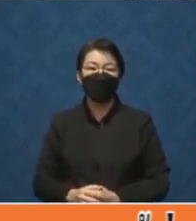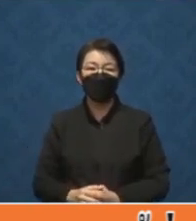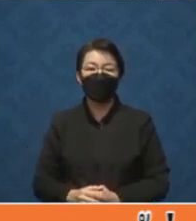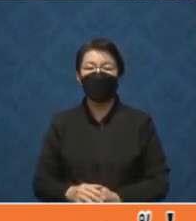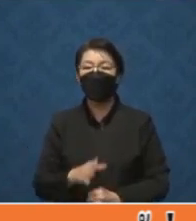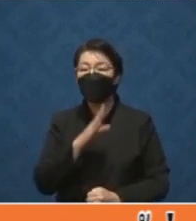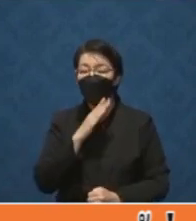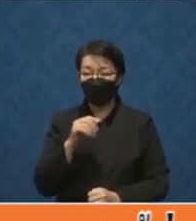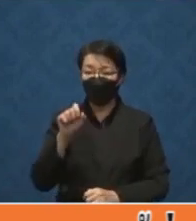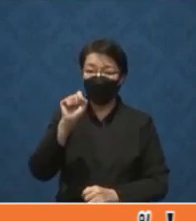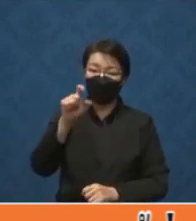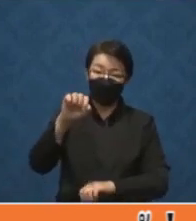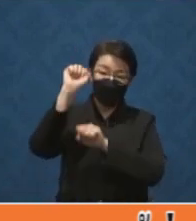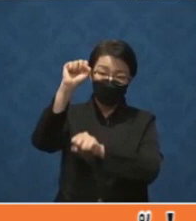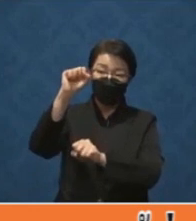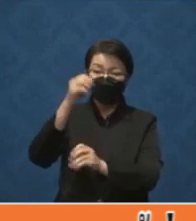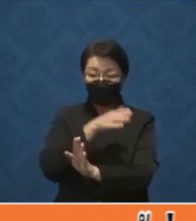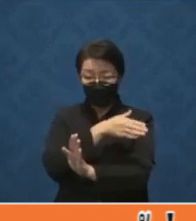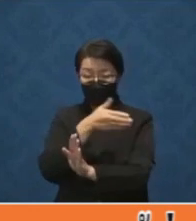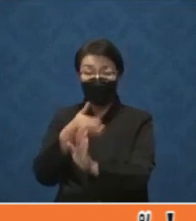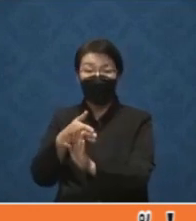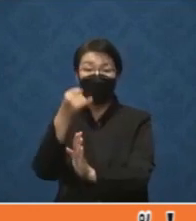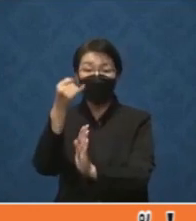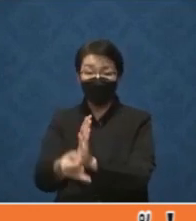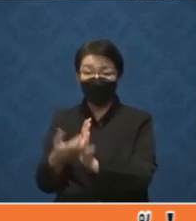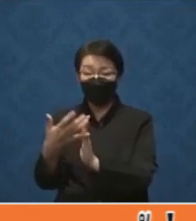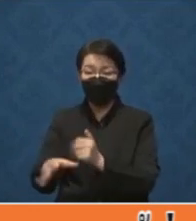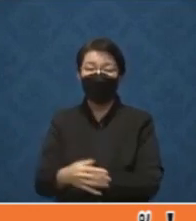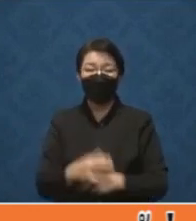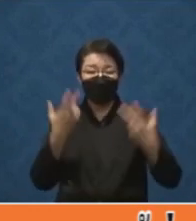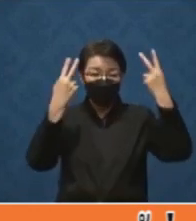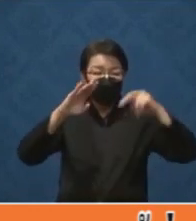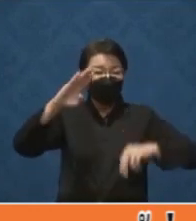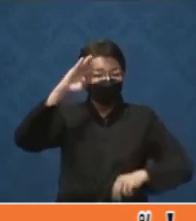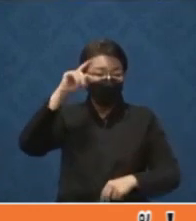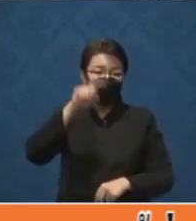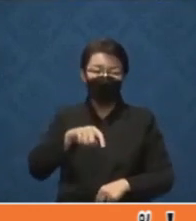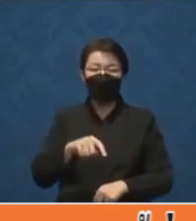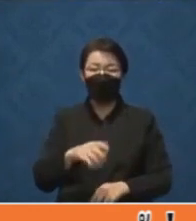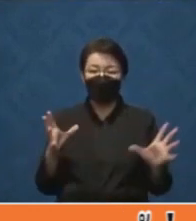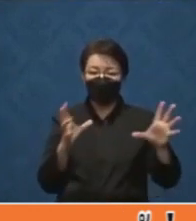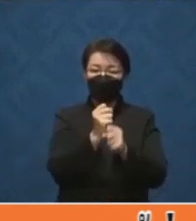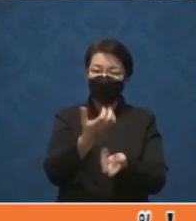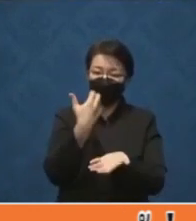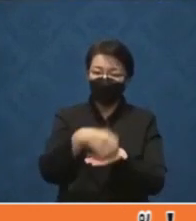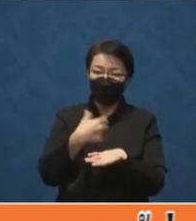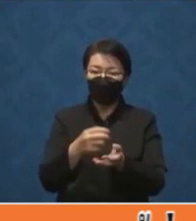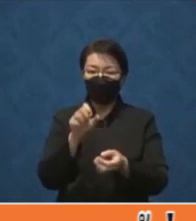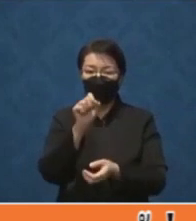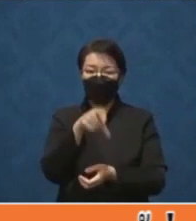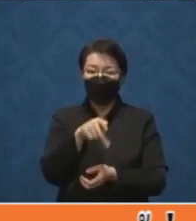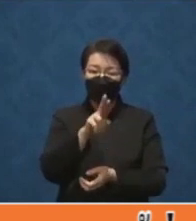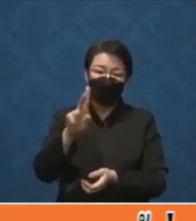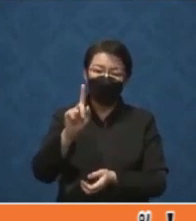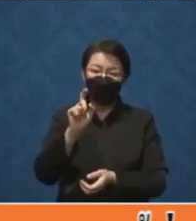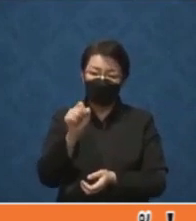อประกาศสถานการณ์ฉุกเฉินสิ้นสุดลงก็กำหนดให้นายกรัฐมนตรีต้องนำเสนอรายงานผลการ